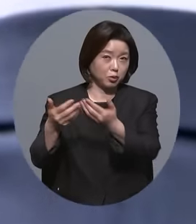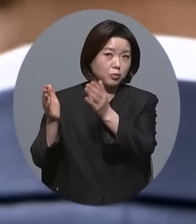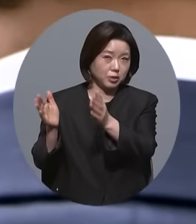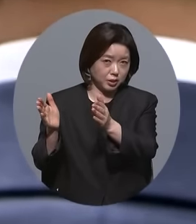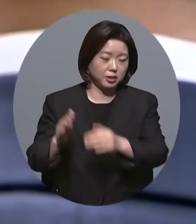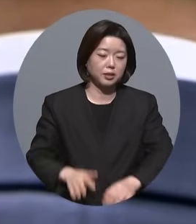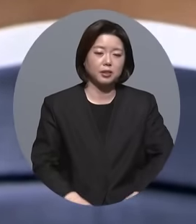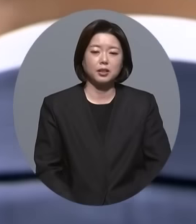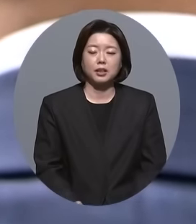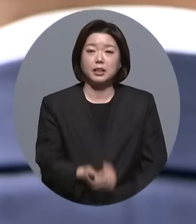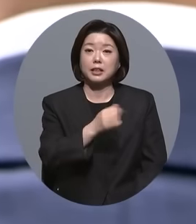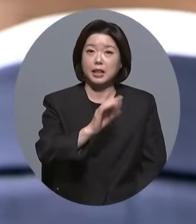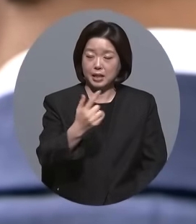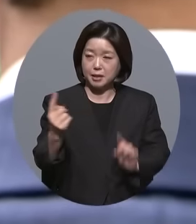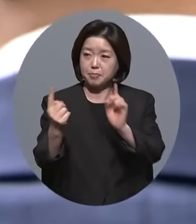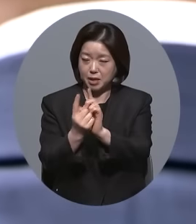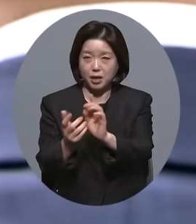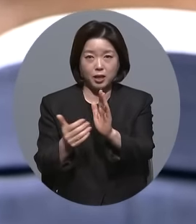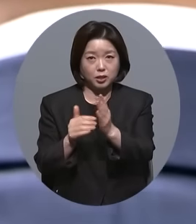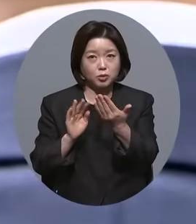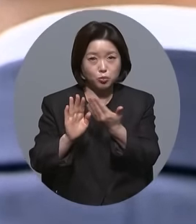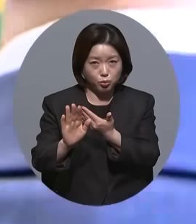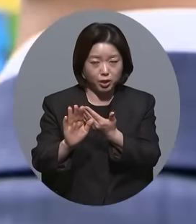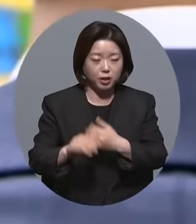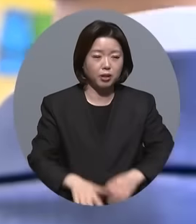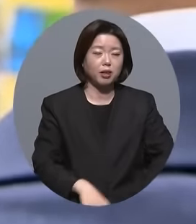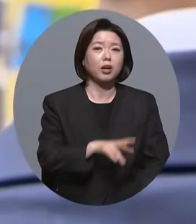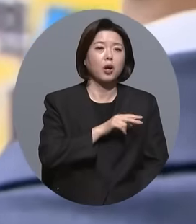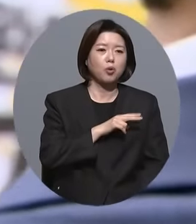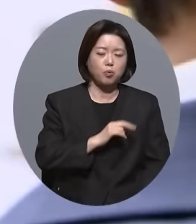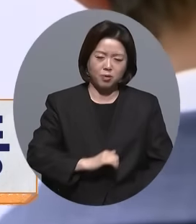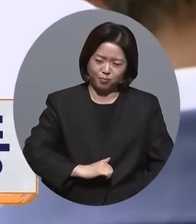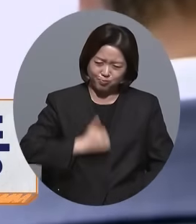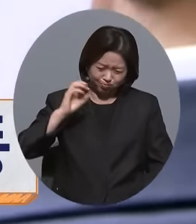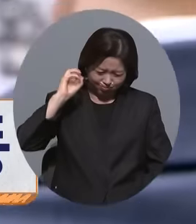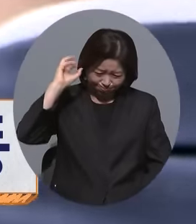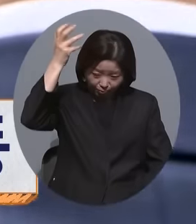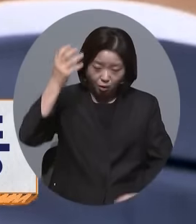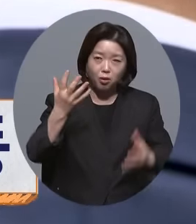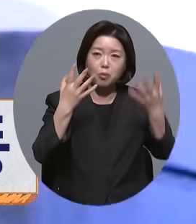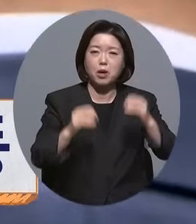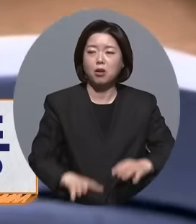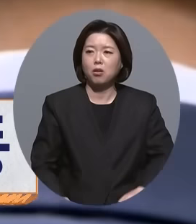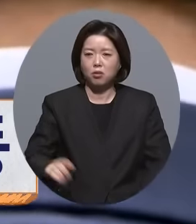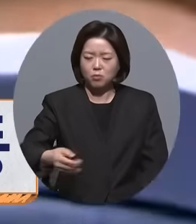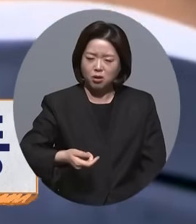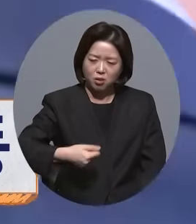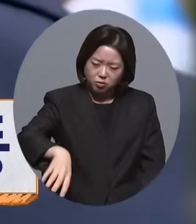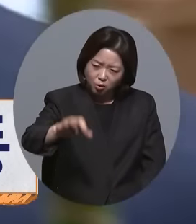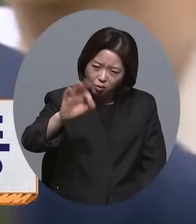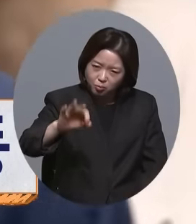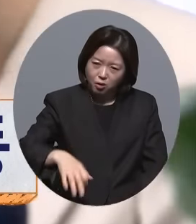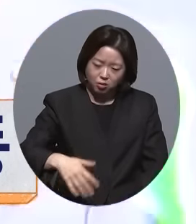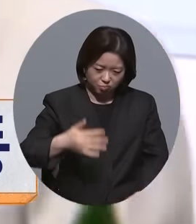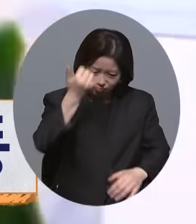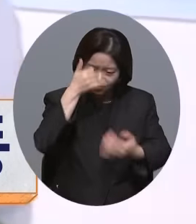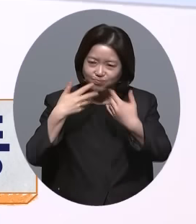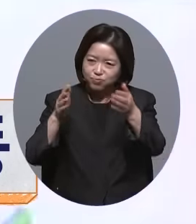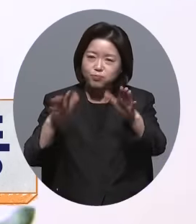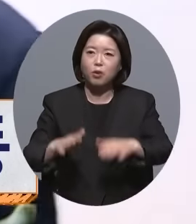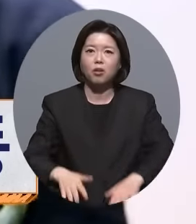대통령실과의 만남이 있고 난 다음에 의원들이 붕괴하는 분들이 꽤 있었어요. 아, 이거 네. 너무 홀대하는 거 아니냐. 어떻게 이런 식의